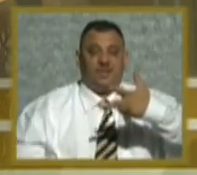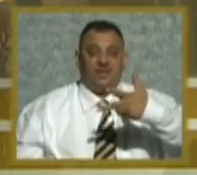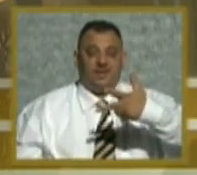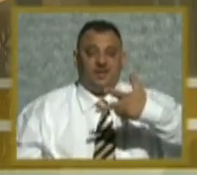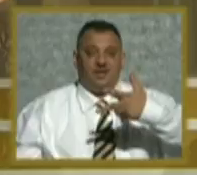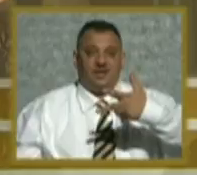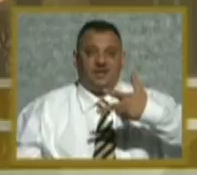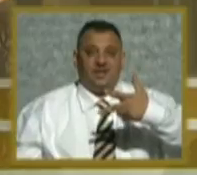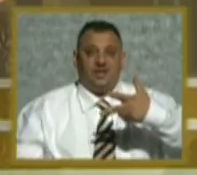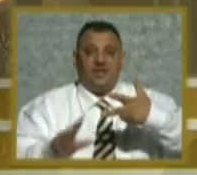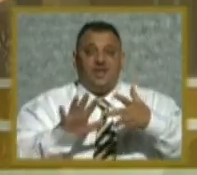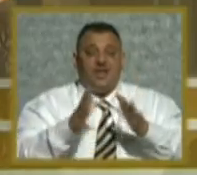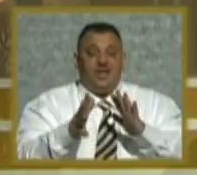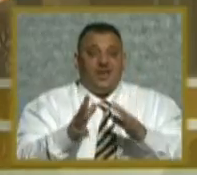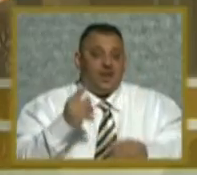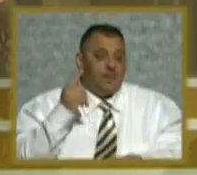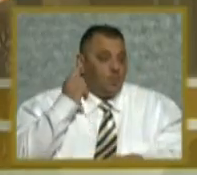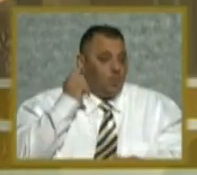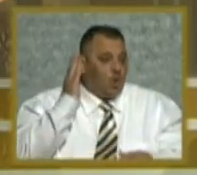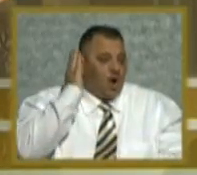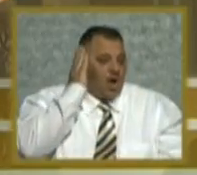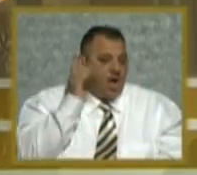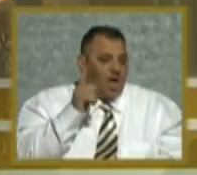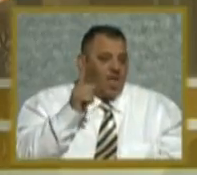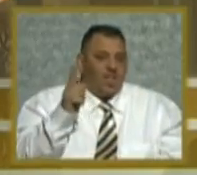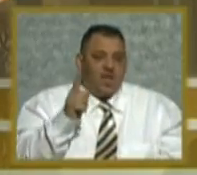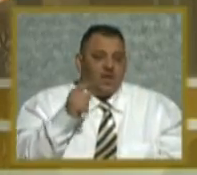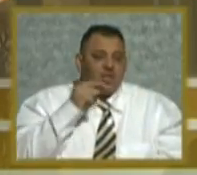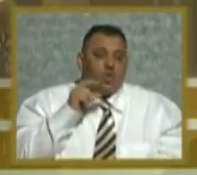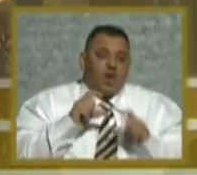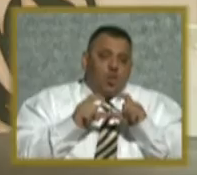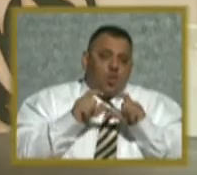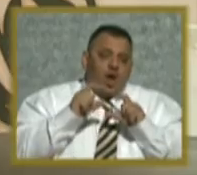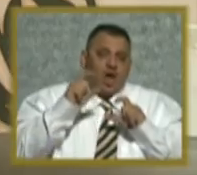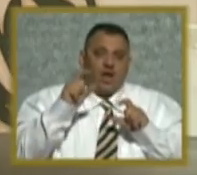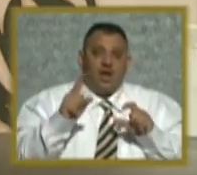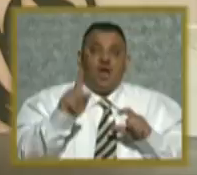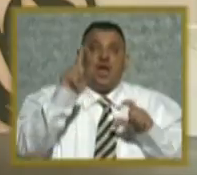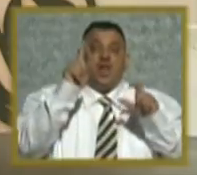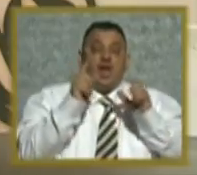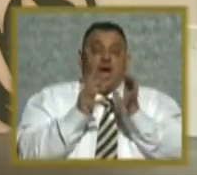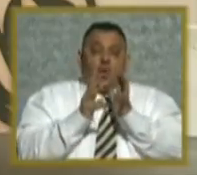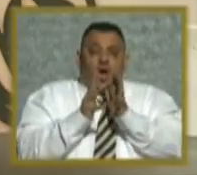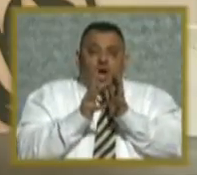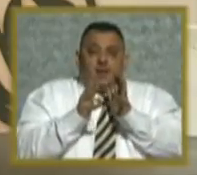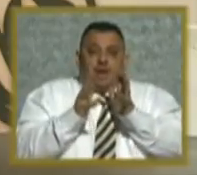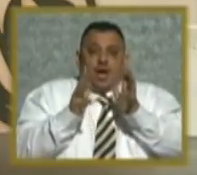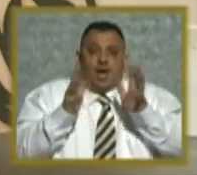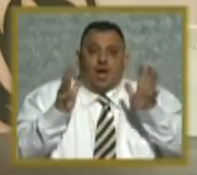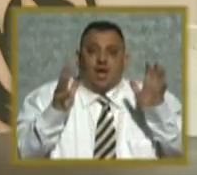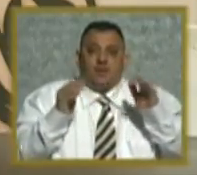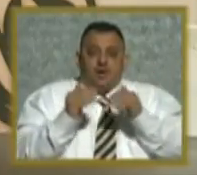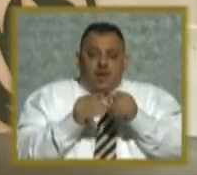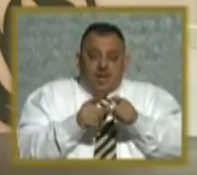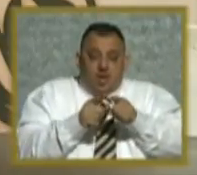يقول علي بعض المؤذنين يطول في قضية الأذان، بمعنى أنه يطيل بعض، يمطط